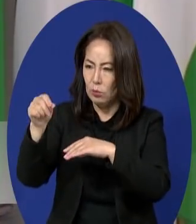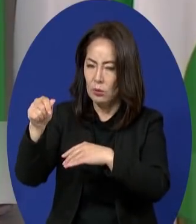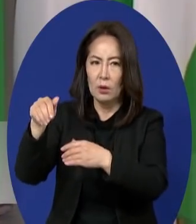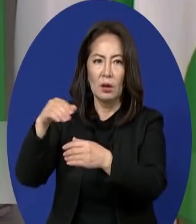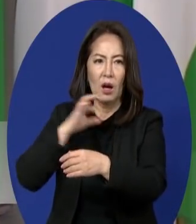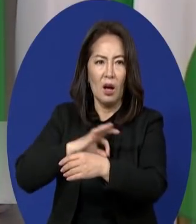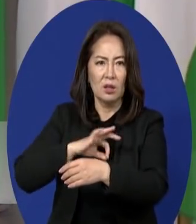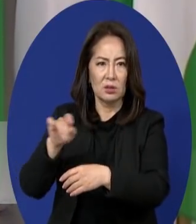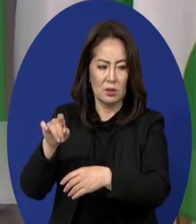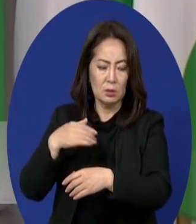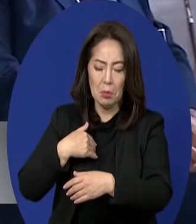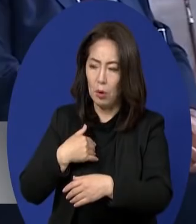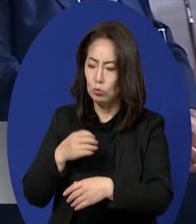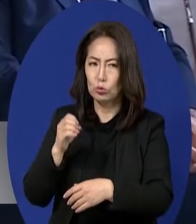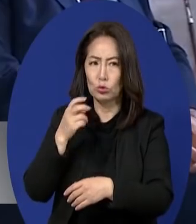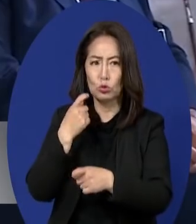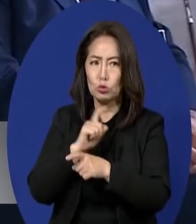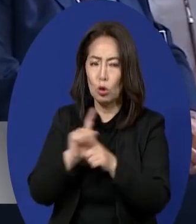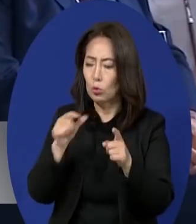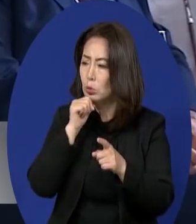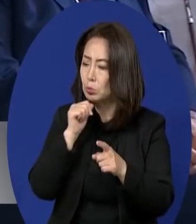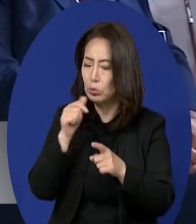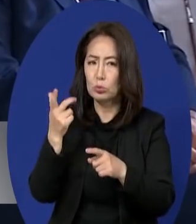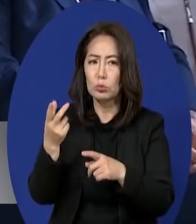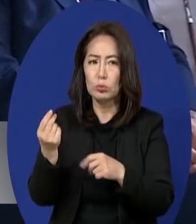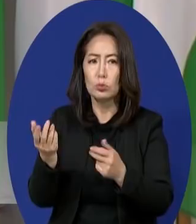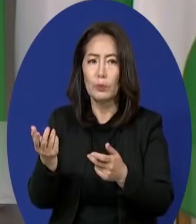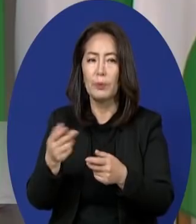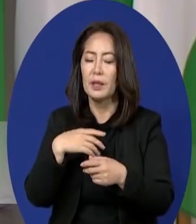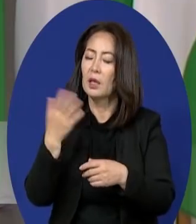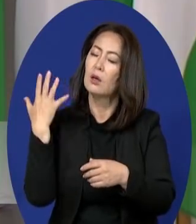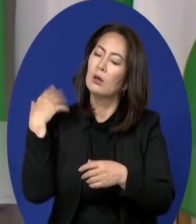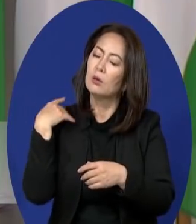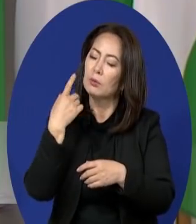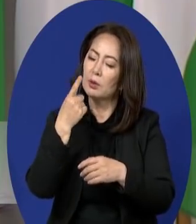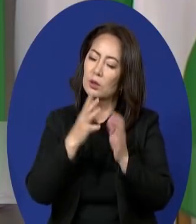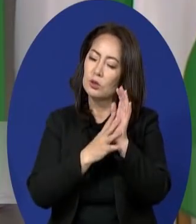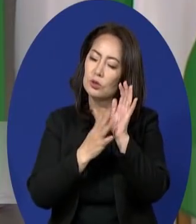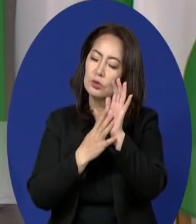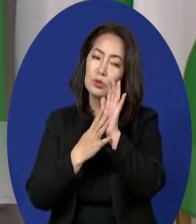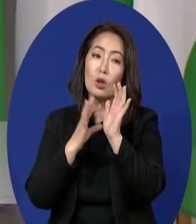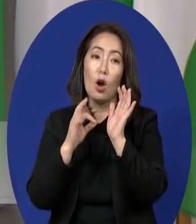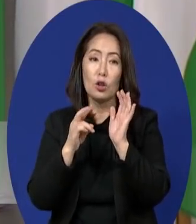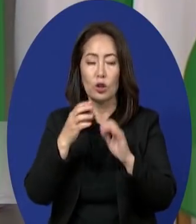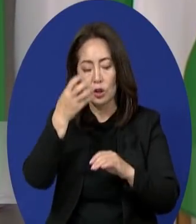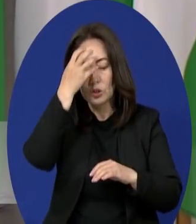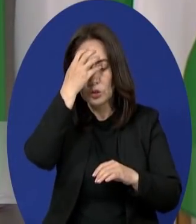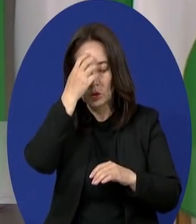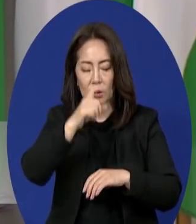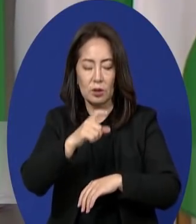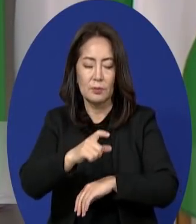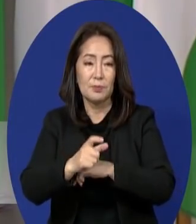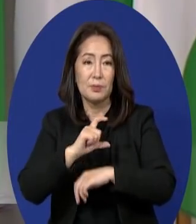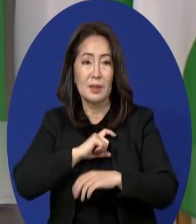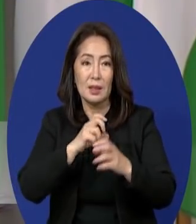бусын зүйл биш гэж мэдгдсэн байна. Харин ил болсон баримтанд Йорданы хаан 1999 онд төрийн эрхийг авснаасаа хойш Британи, Америкийн